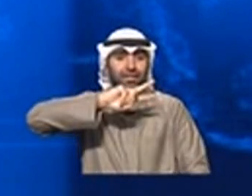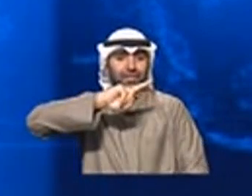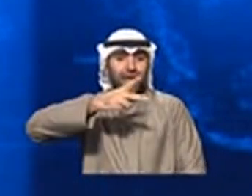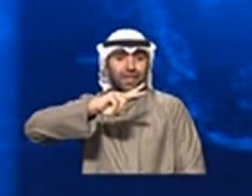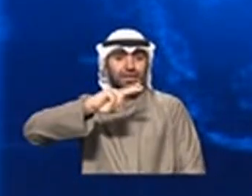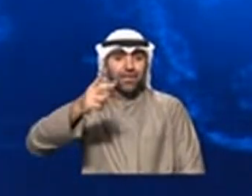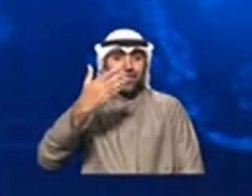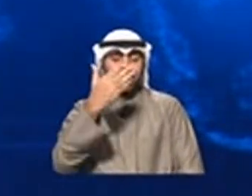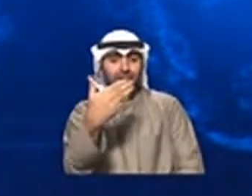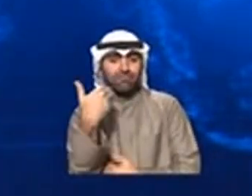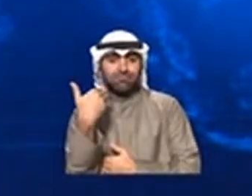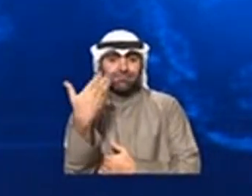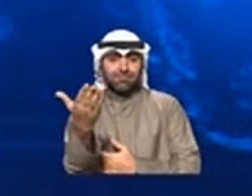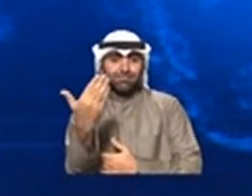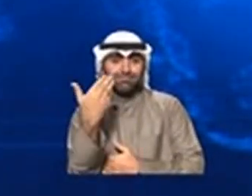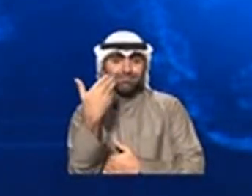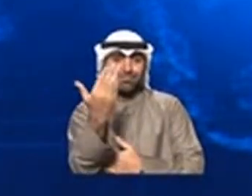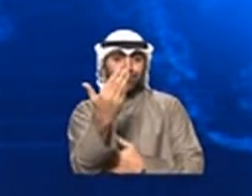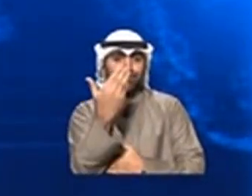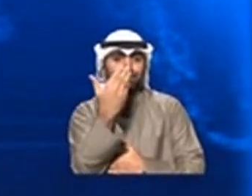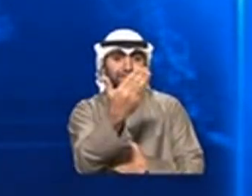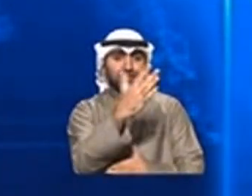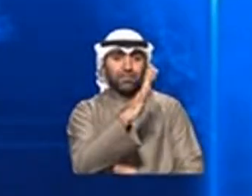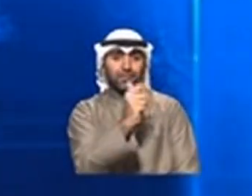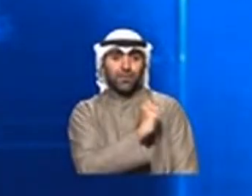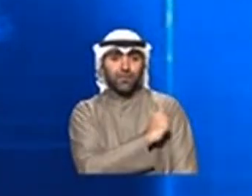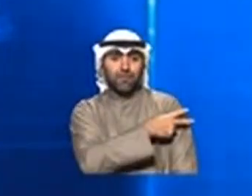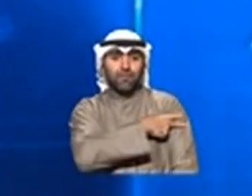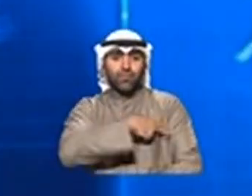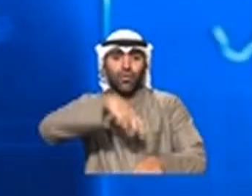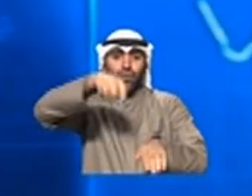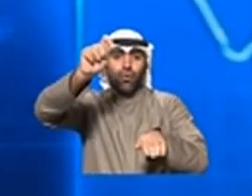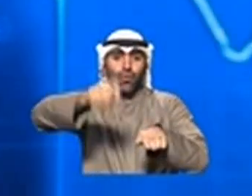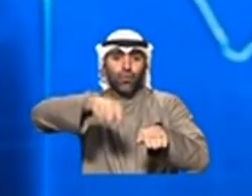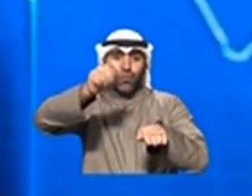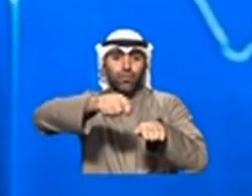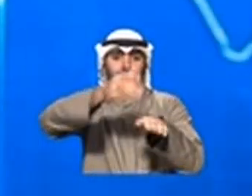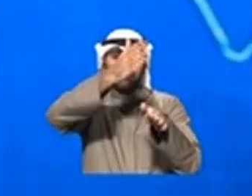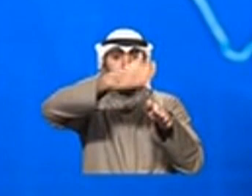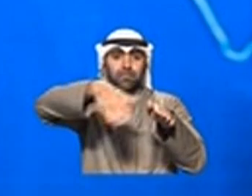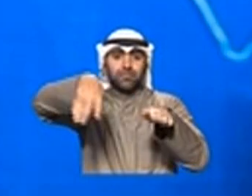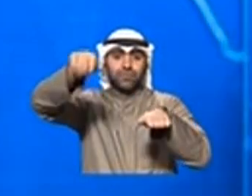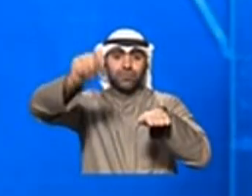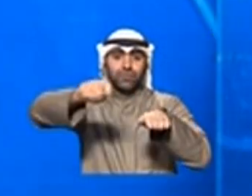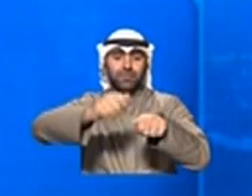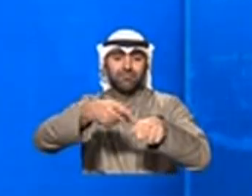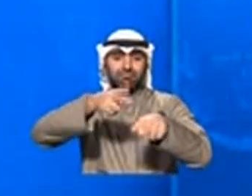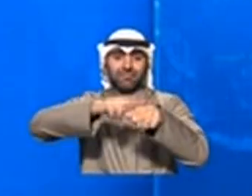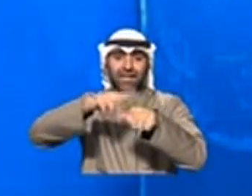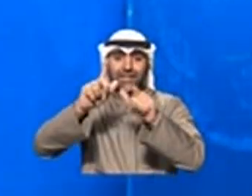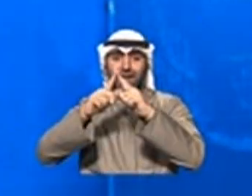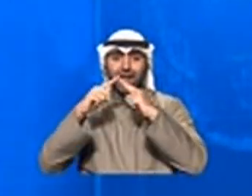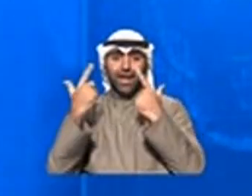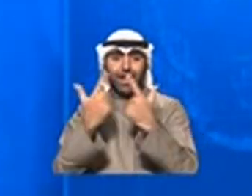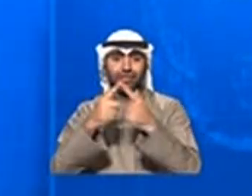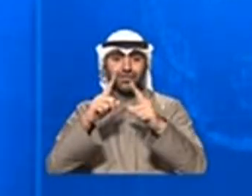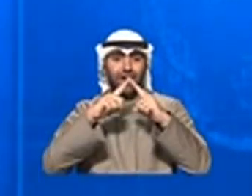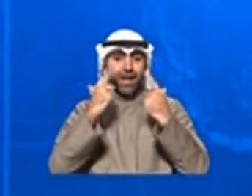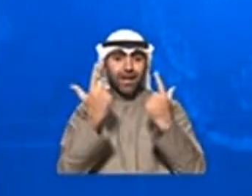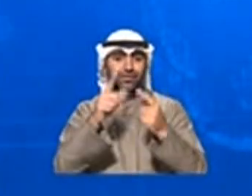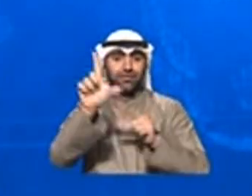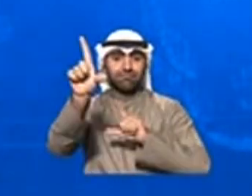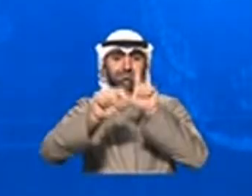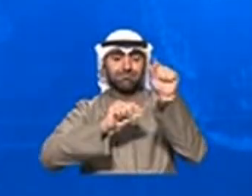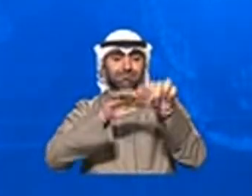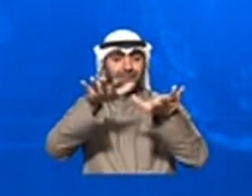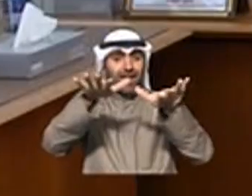المقدمة من النواب. كما انتهت لجان برلمانية مؤقتة عدة من تحديد الرئيس والمقرر لها.